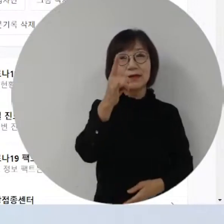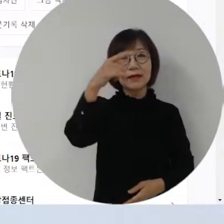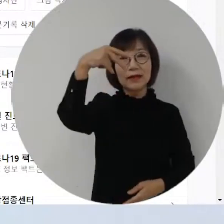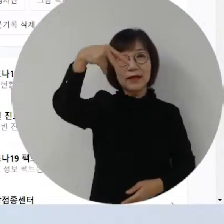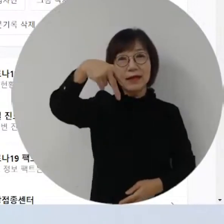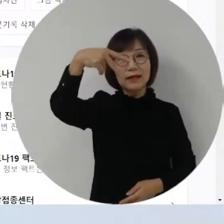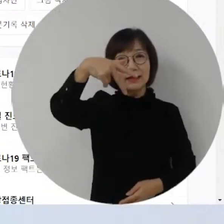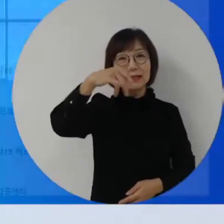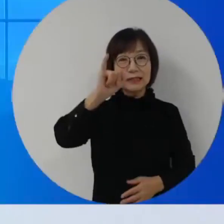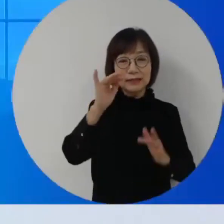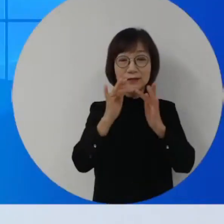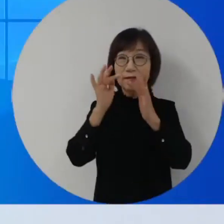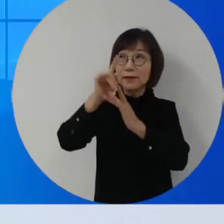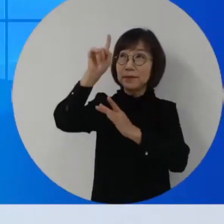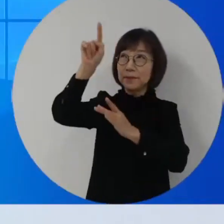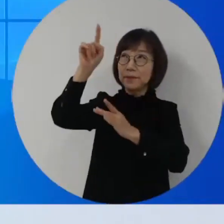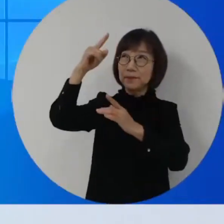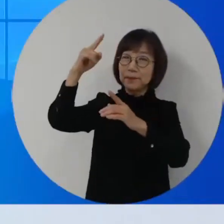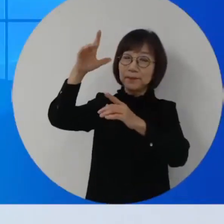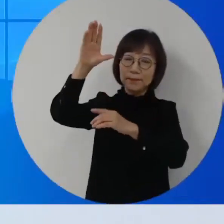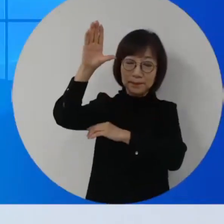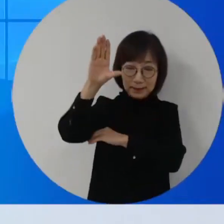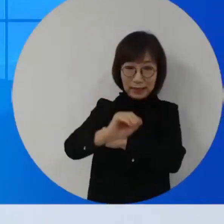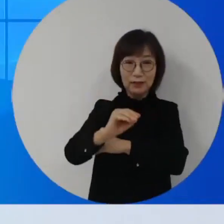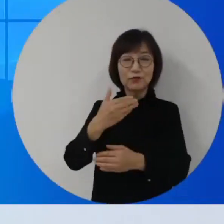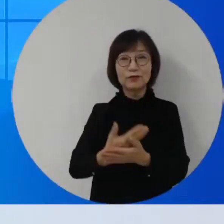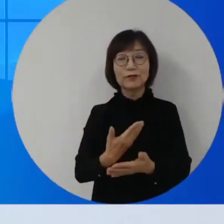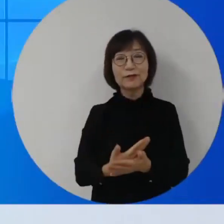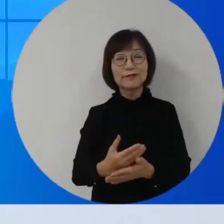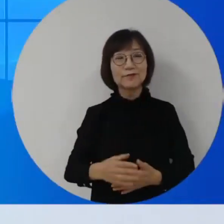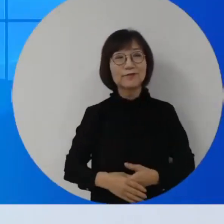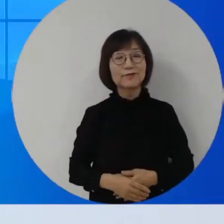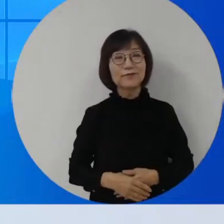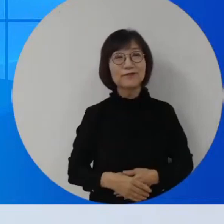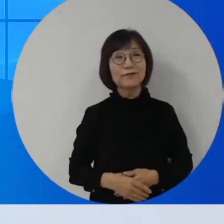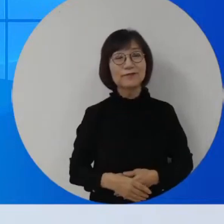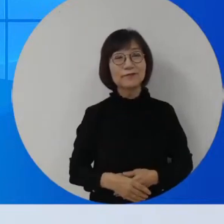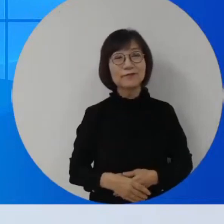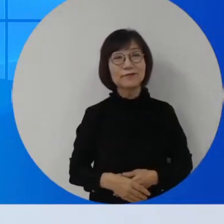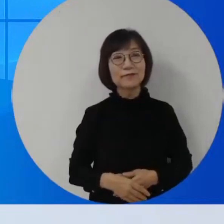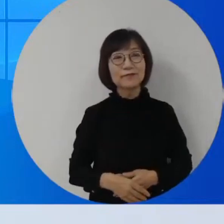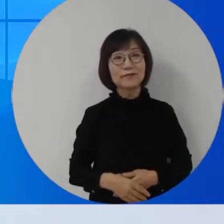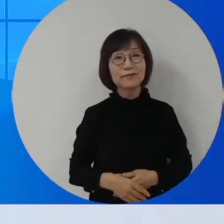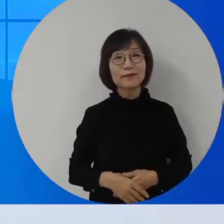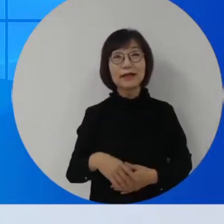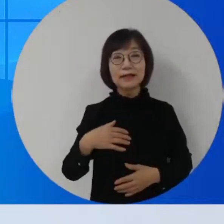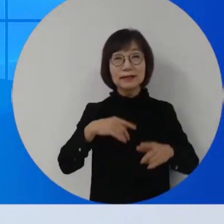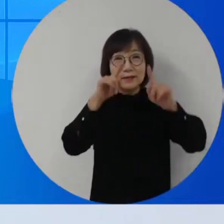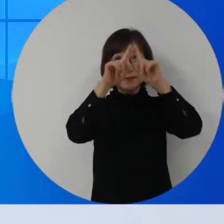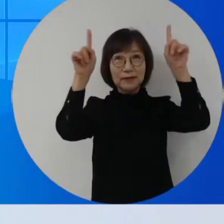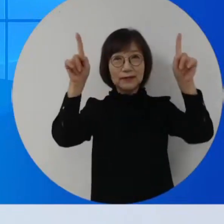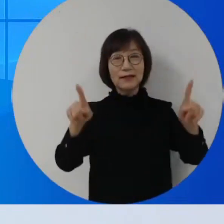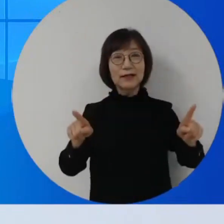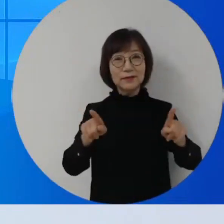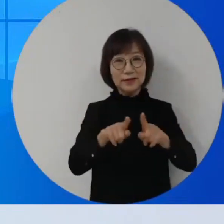바탕화면에 요거와 같은 크롬 아이콘, 바로가기 아이콘이 생성이 되어 있을 거예요.